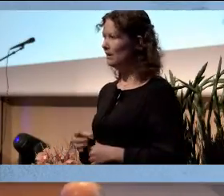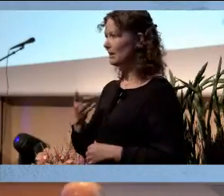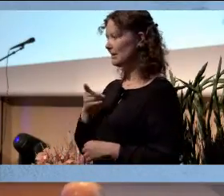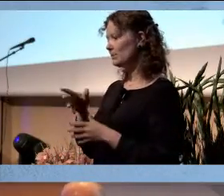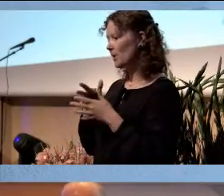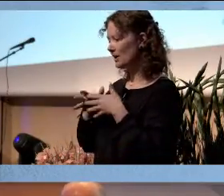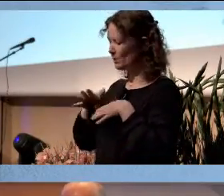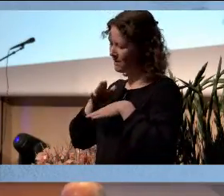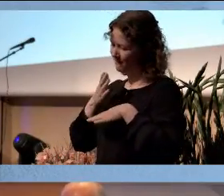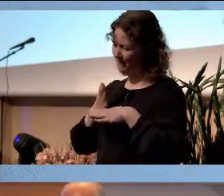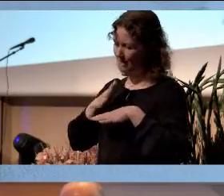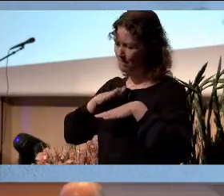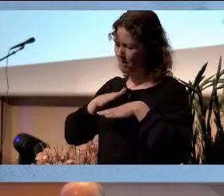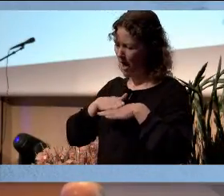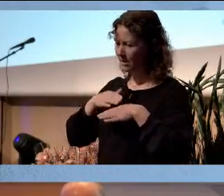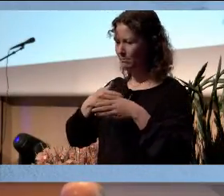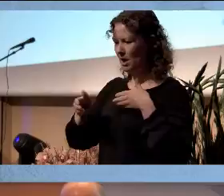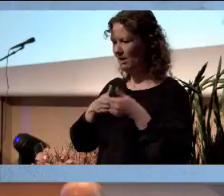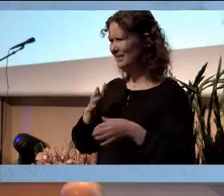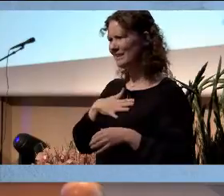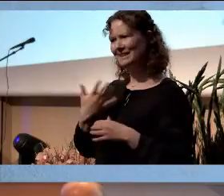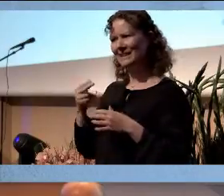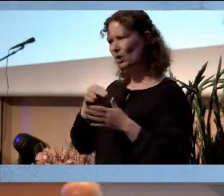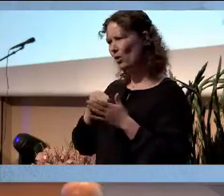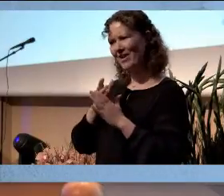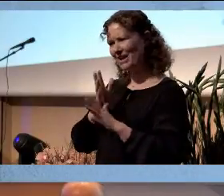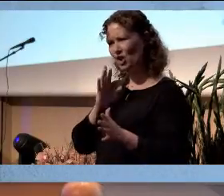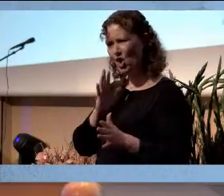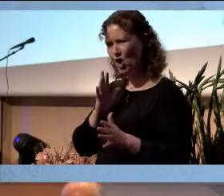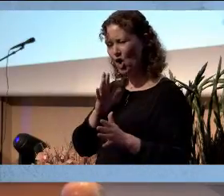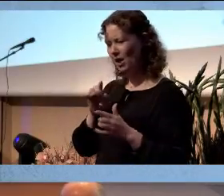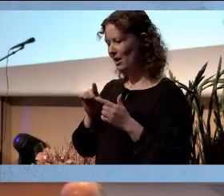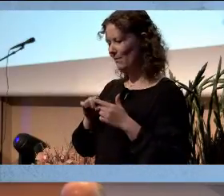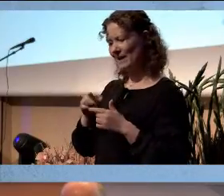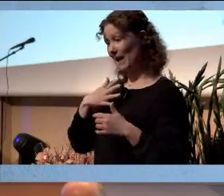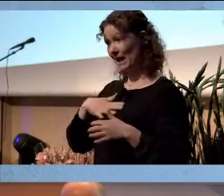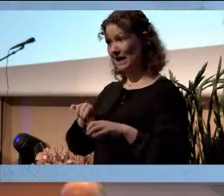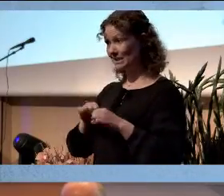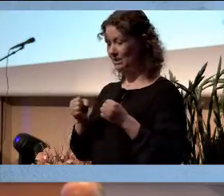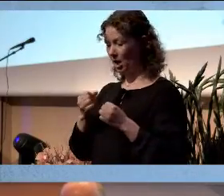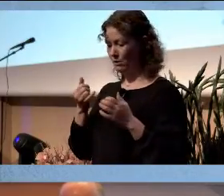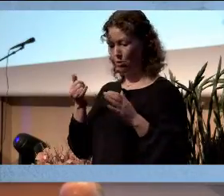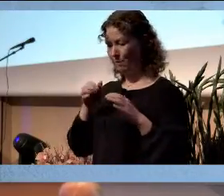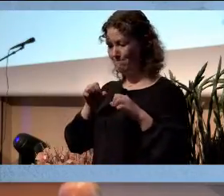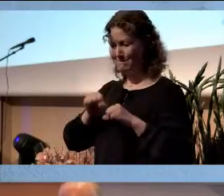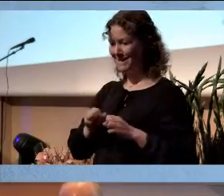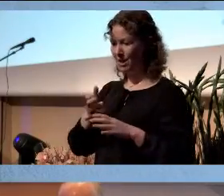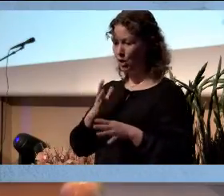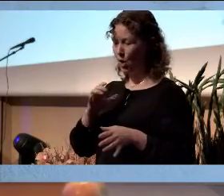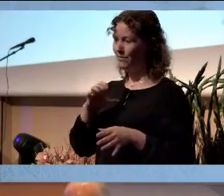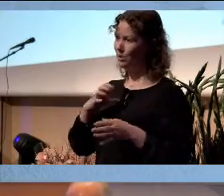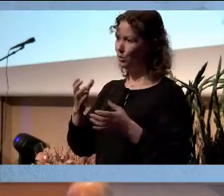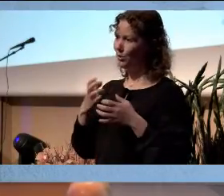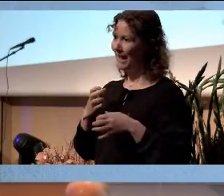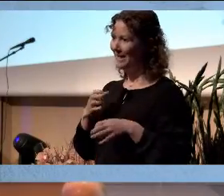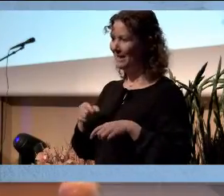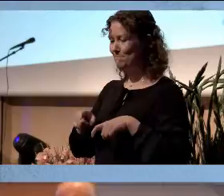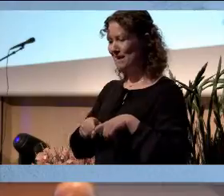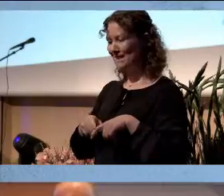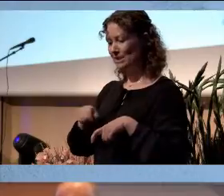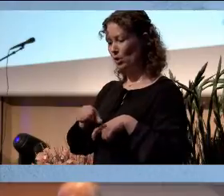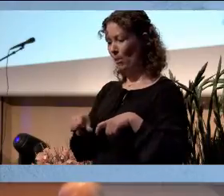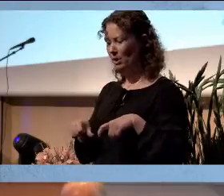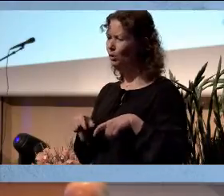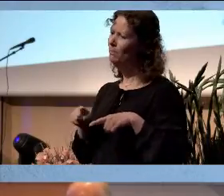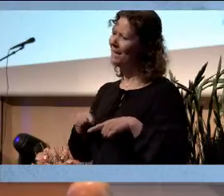gjennom en planlagt behandling, de liker ikke å stå i køen, men det ikke helseskadelig å være i den køen hvis du trenger meniskoperasjon. Men det